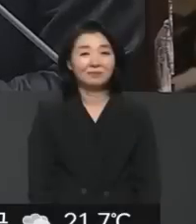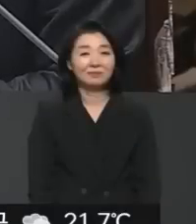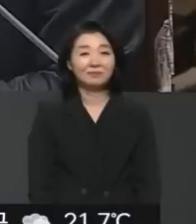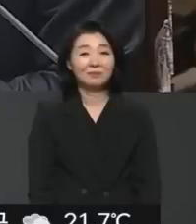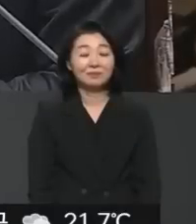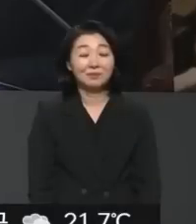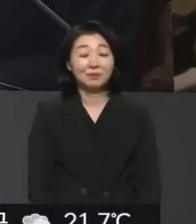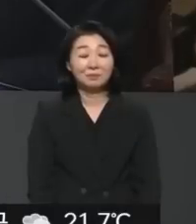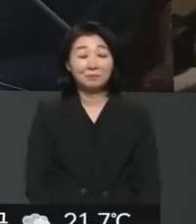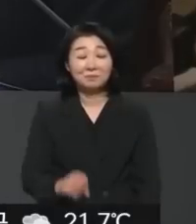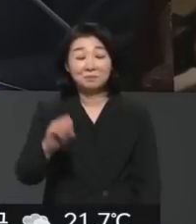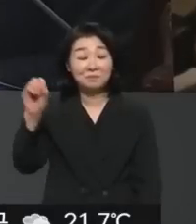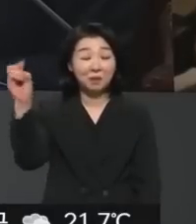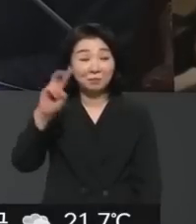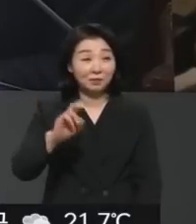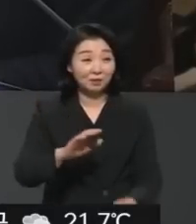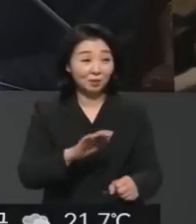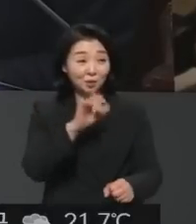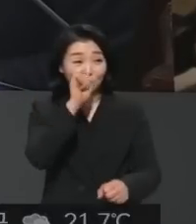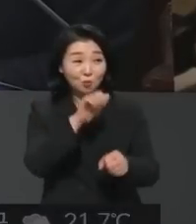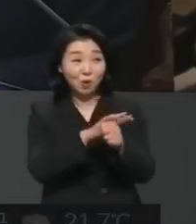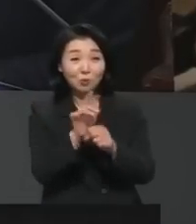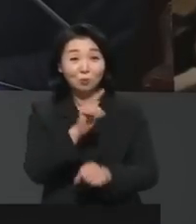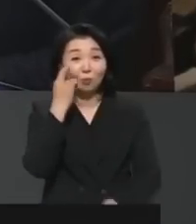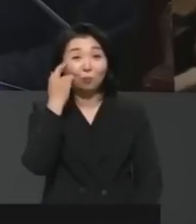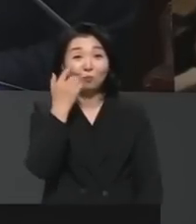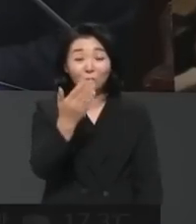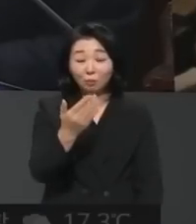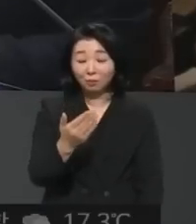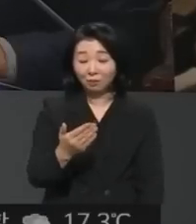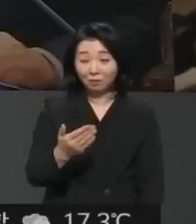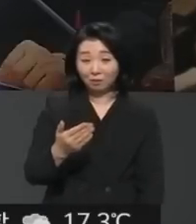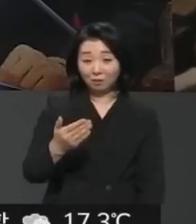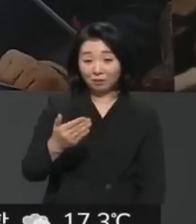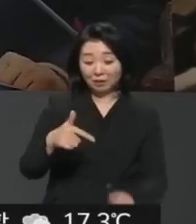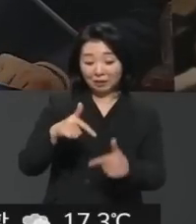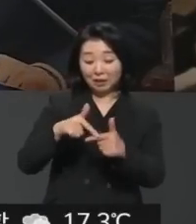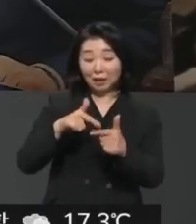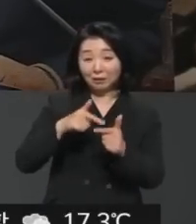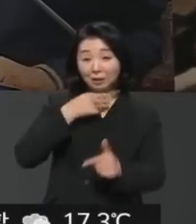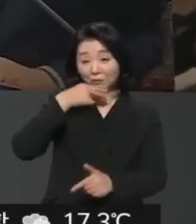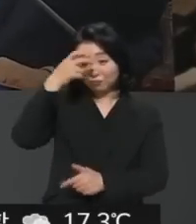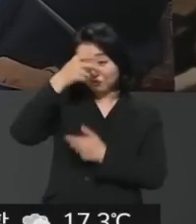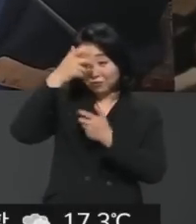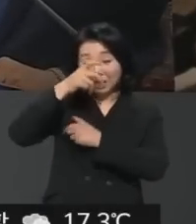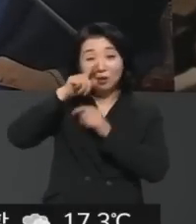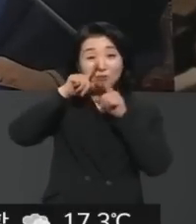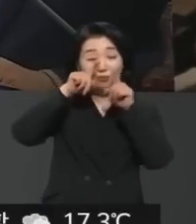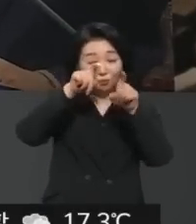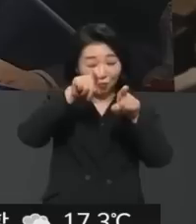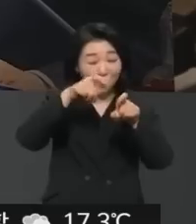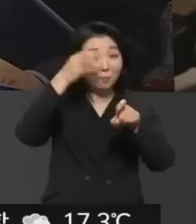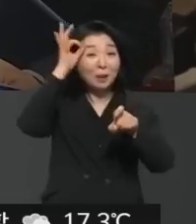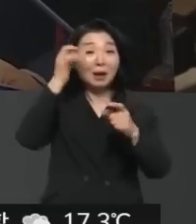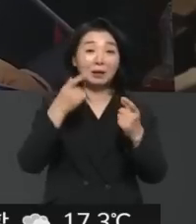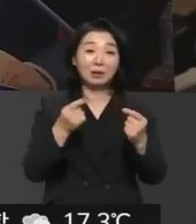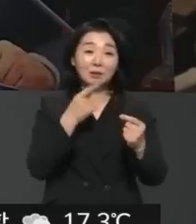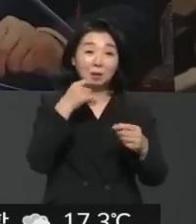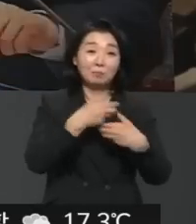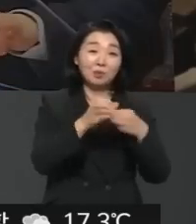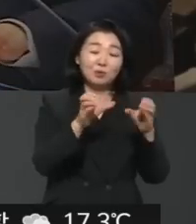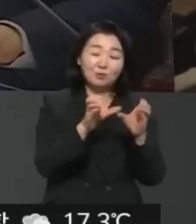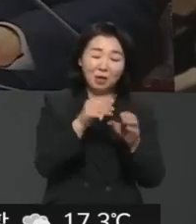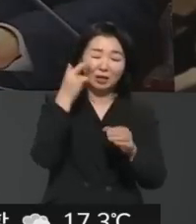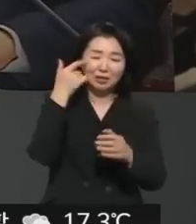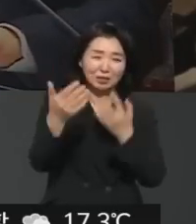이 뜬금없는 애창곡 질문에 이른바 청담동 술자리 의혹을 상기시키면서 답변을 한 건데요. 민주당의 질문도 점점